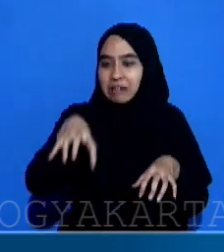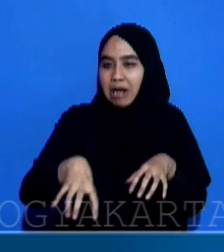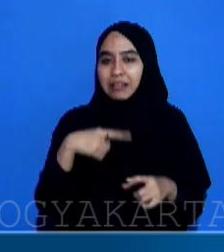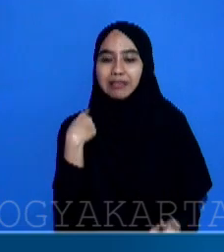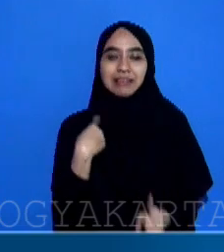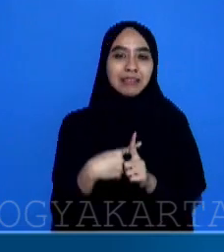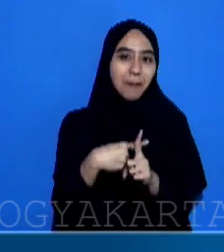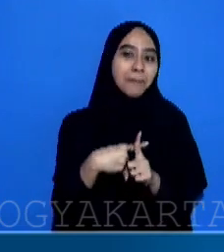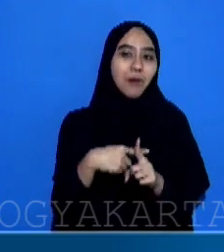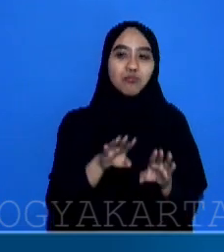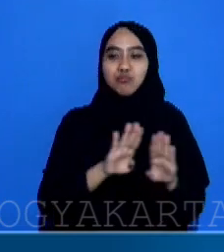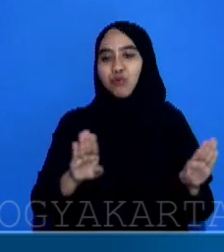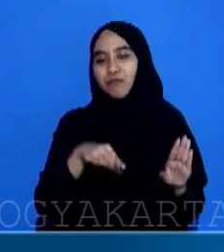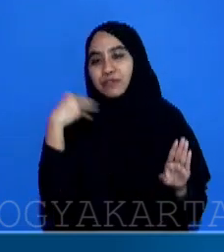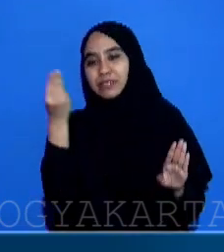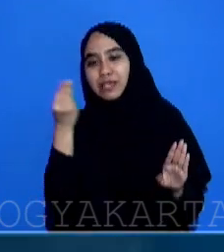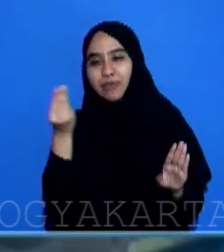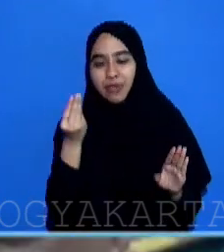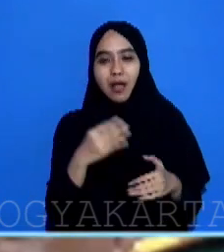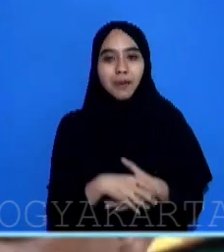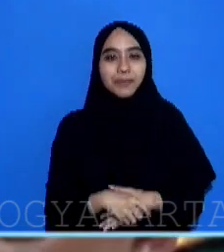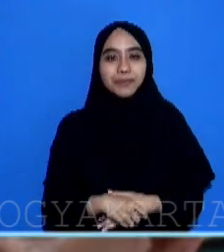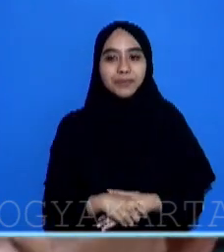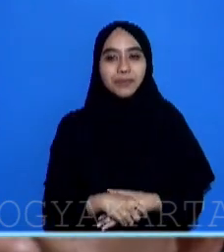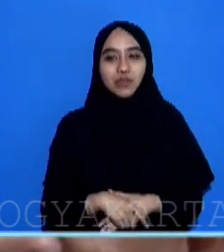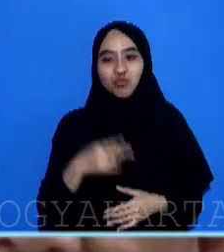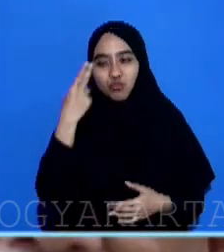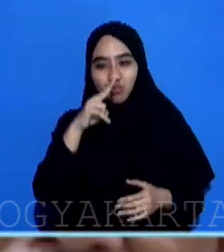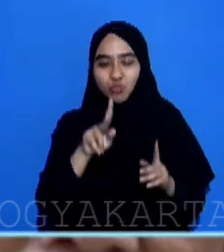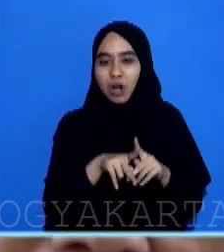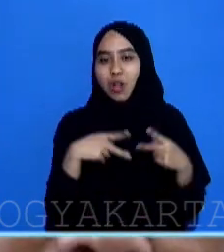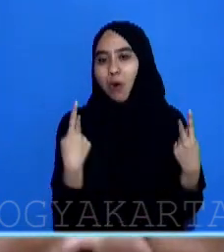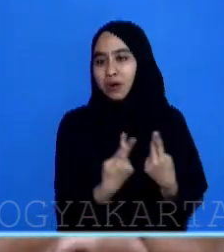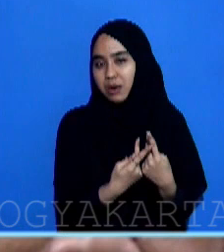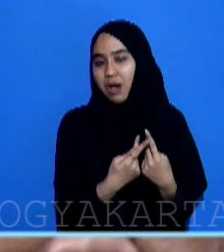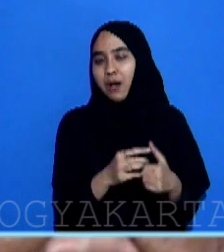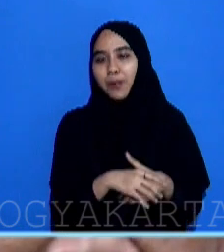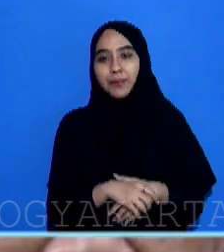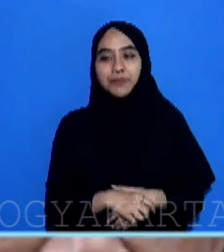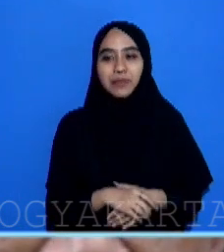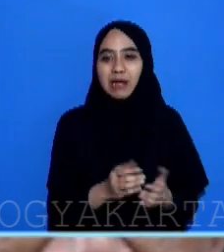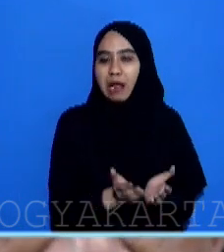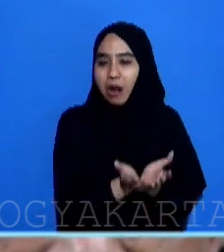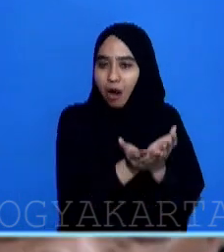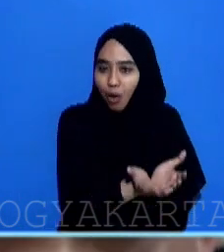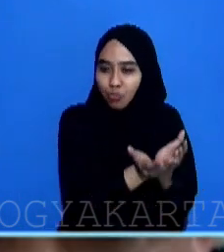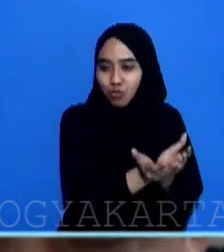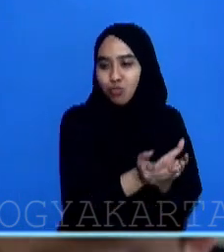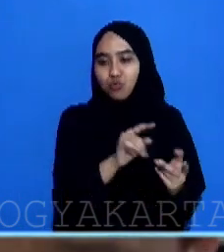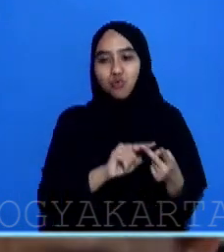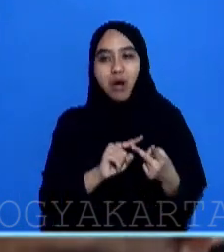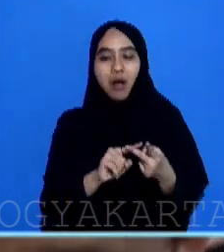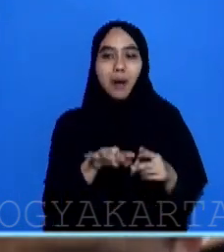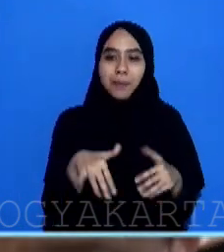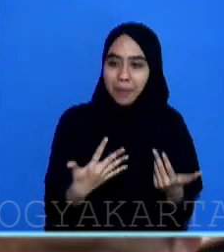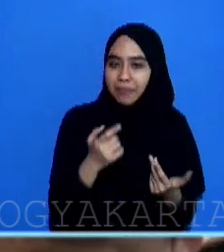satu wisata yang ada di daerah ist untuk keluarga yaitu satu berupa Kano dan juga kedua terkait